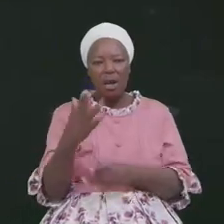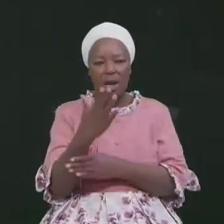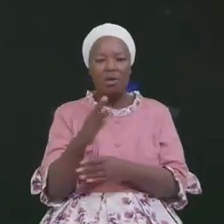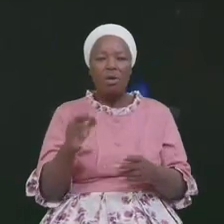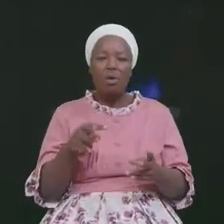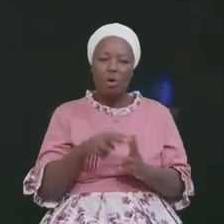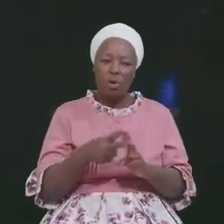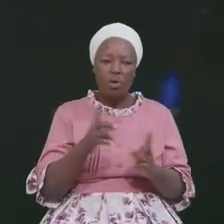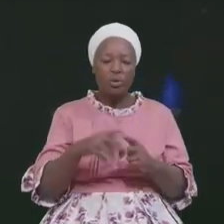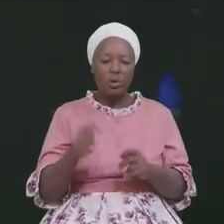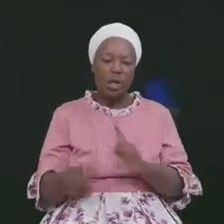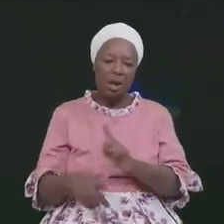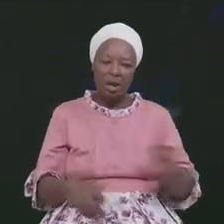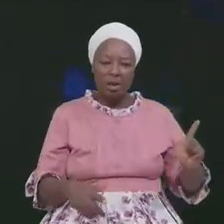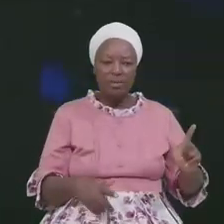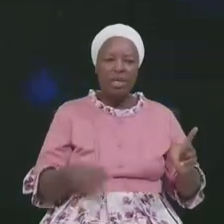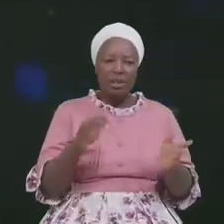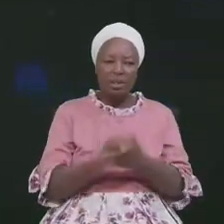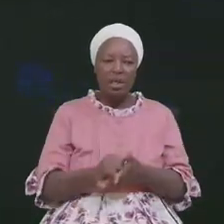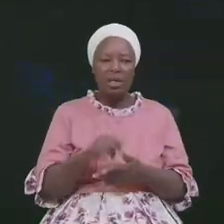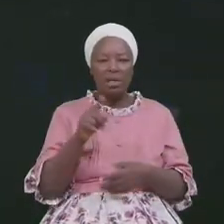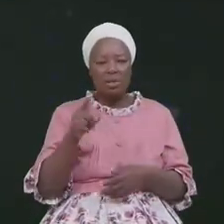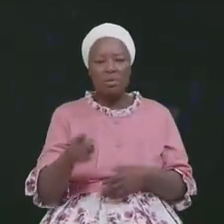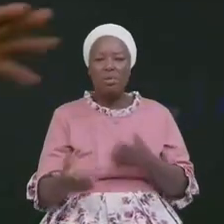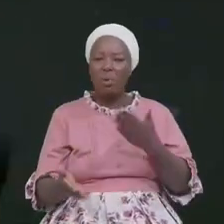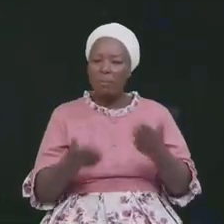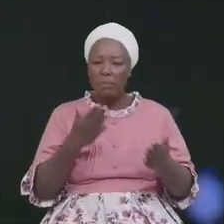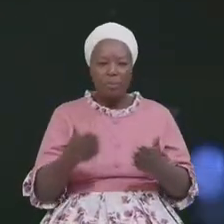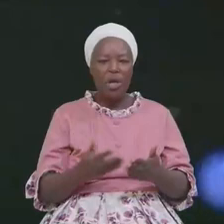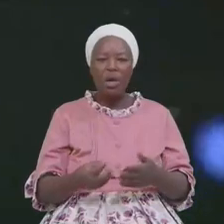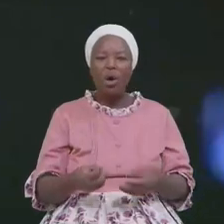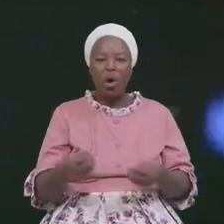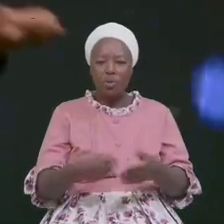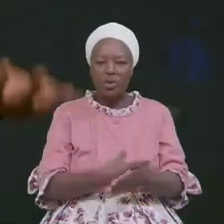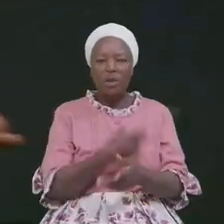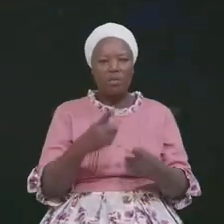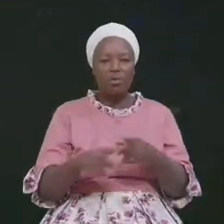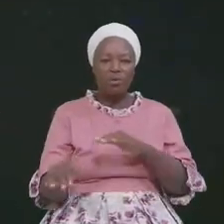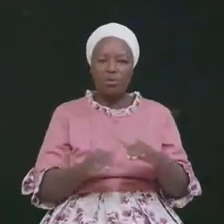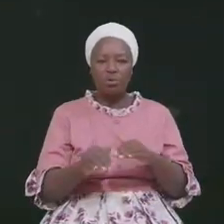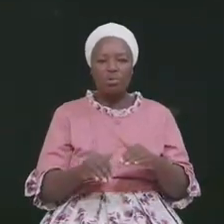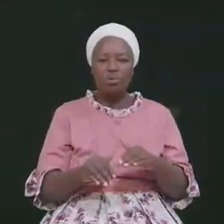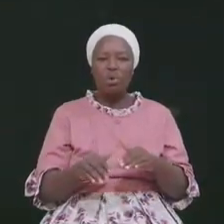afin de réussir dans tout ce que tu entreprendras.